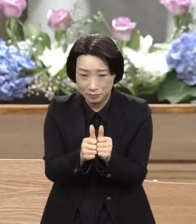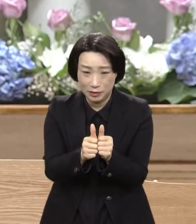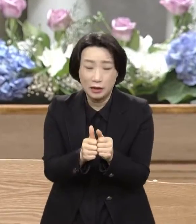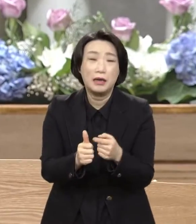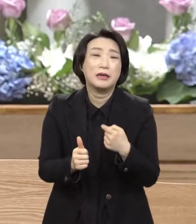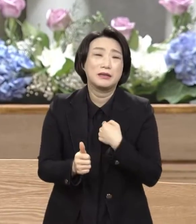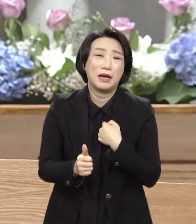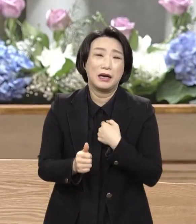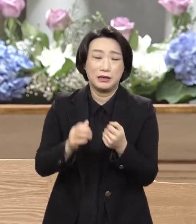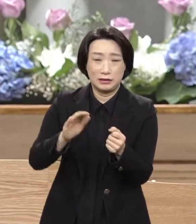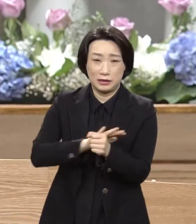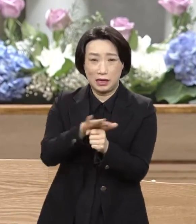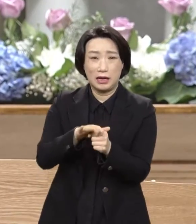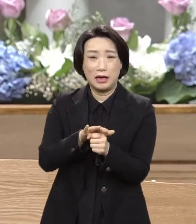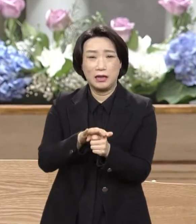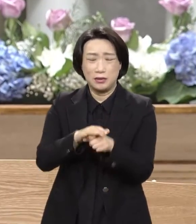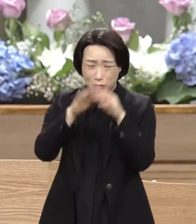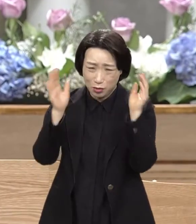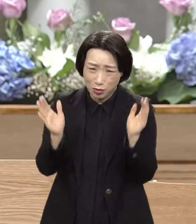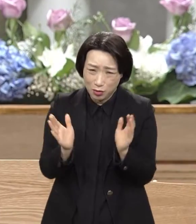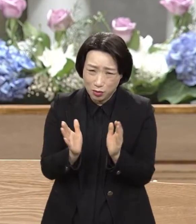널 사랑한 이 사정을